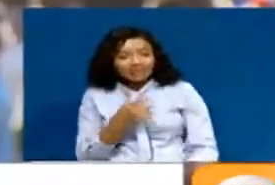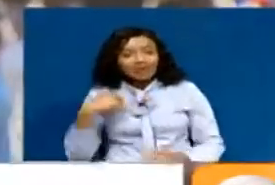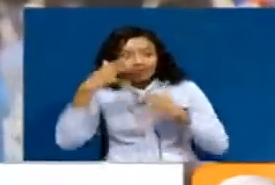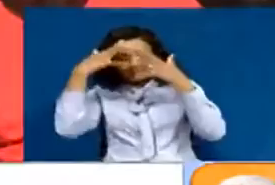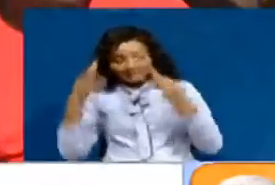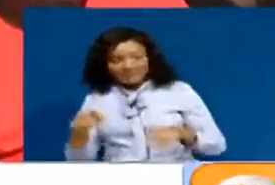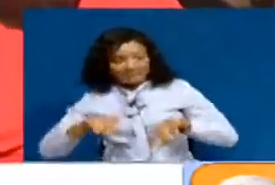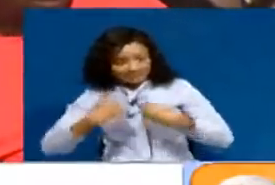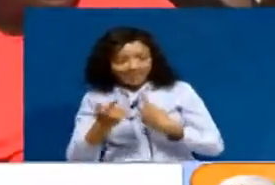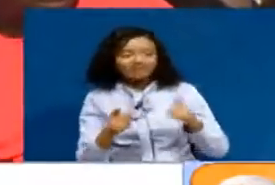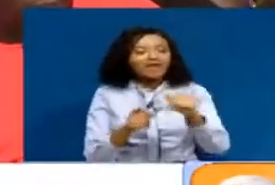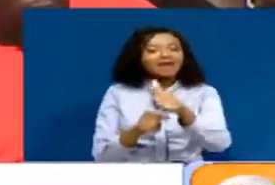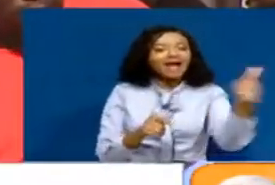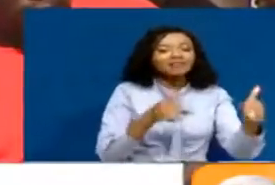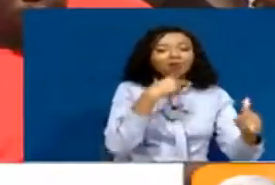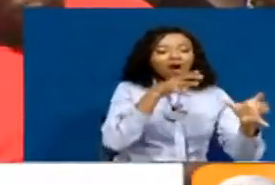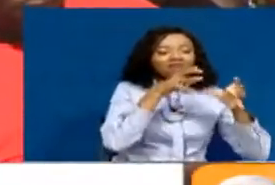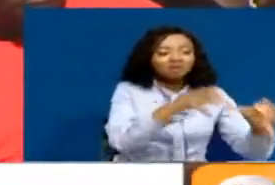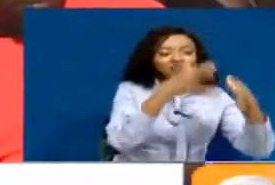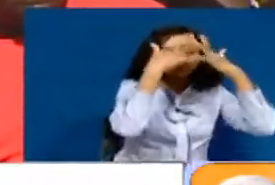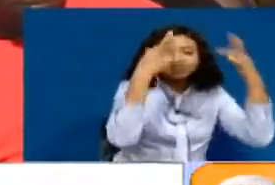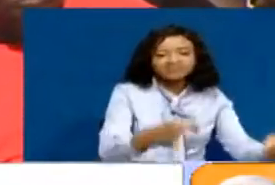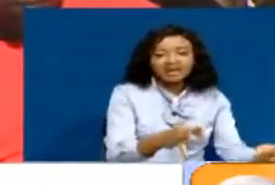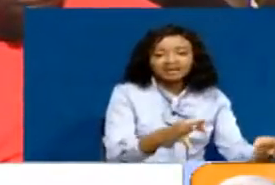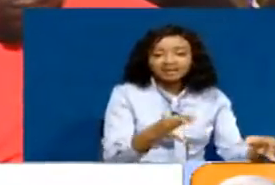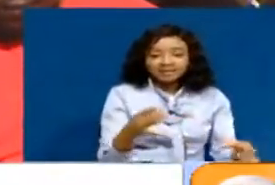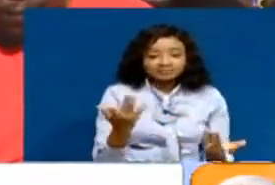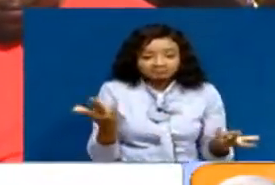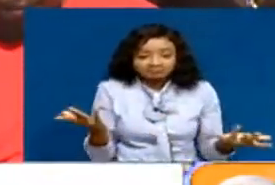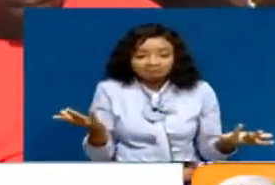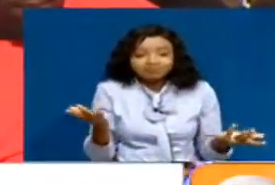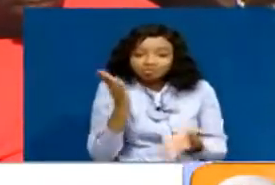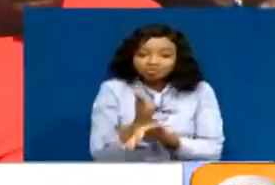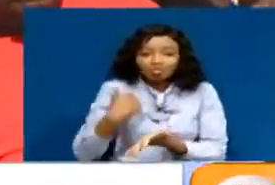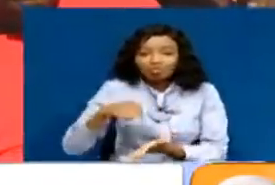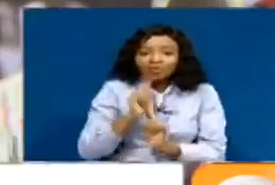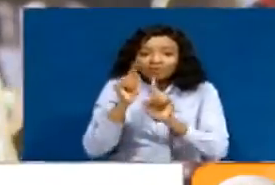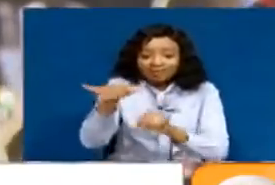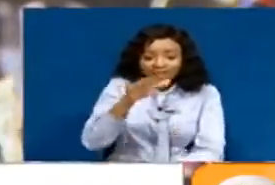wale wa kupa na wale wa kupangwa. Sisi tumekuja hapa kwa